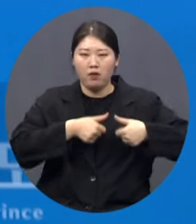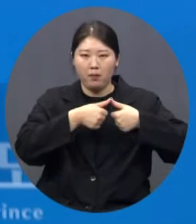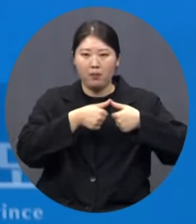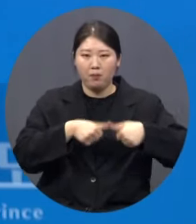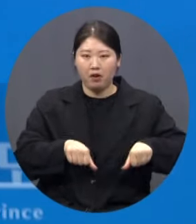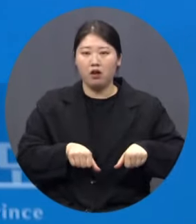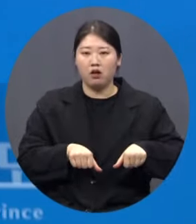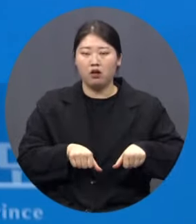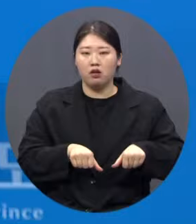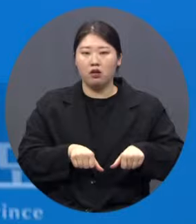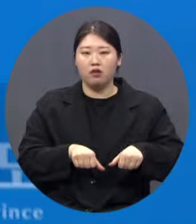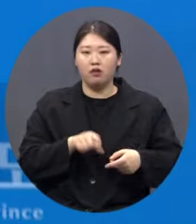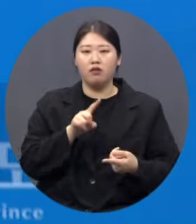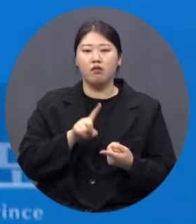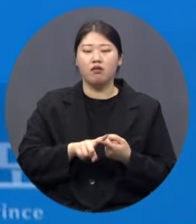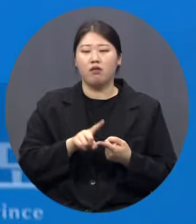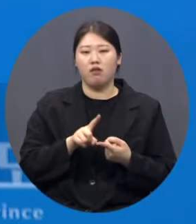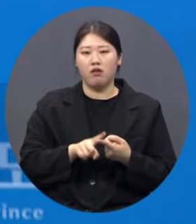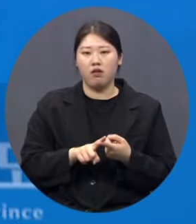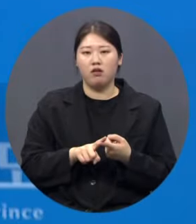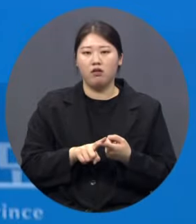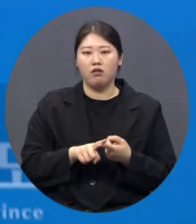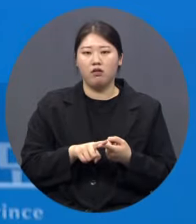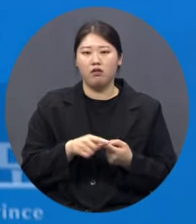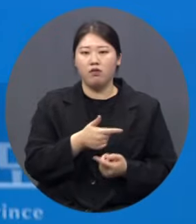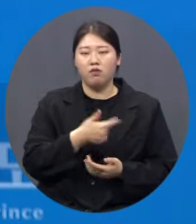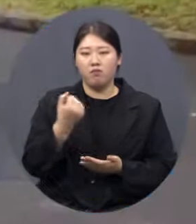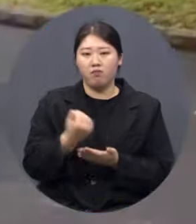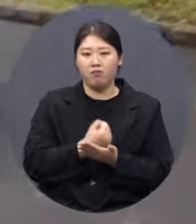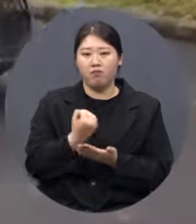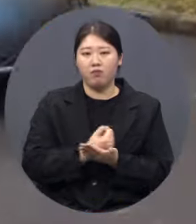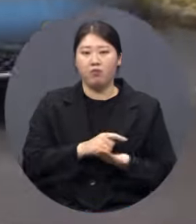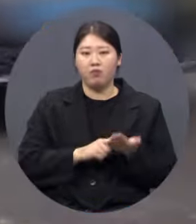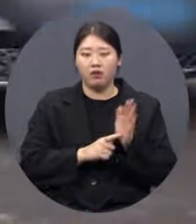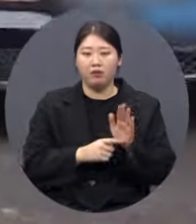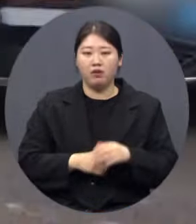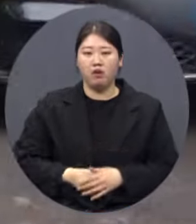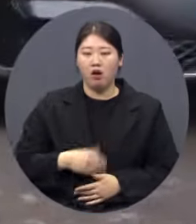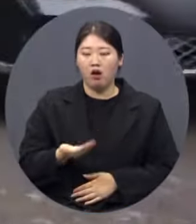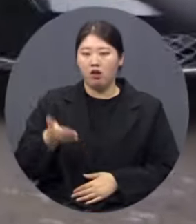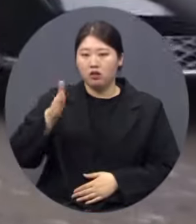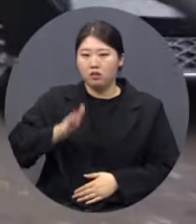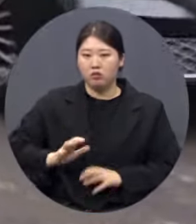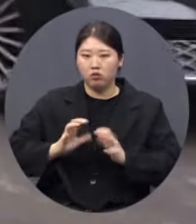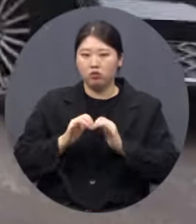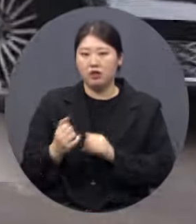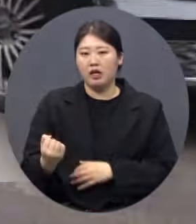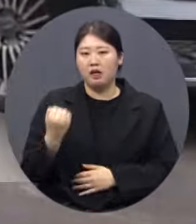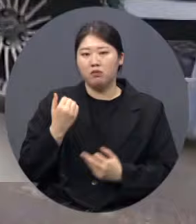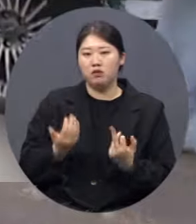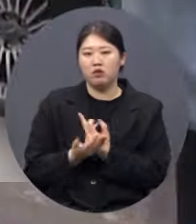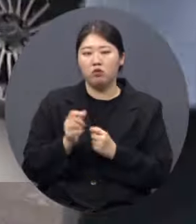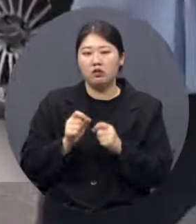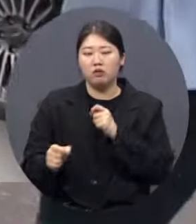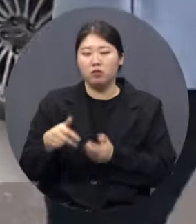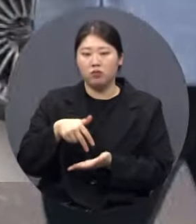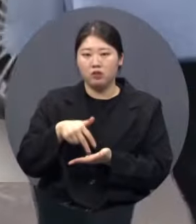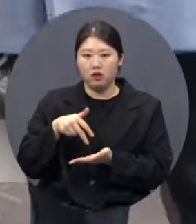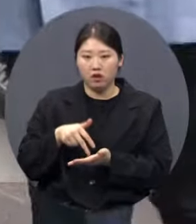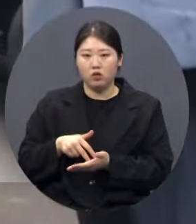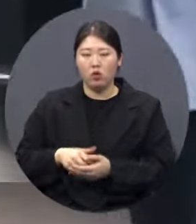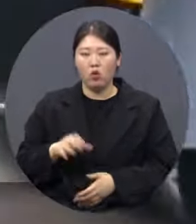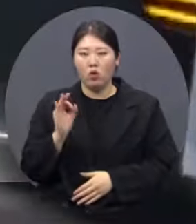실추시키고 있는 것에 대해서 심한 유감을 표명합니다 하지만 국민의 제주도당은 오영